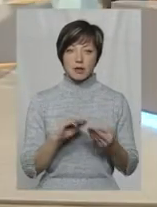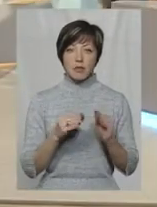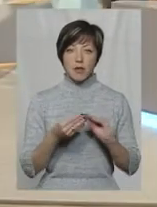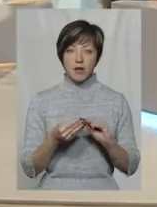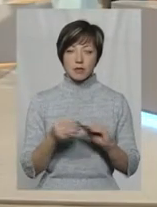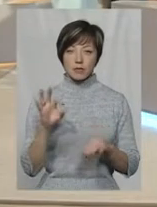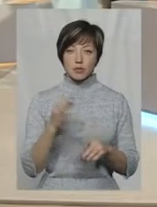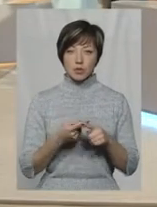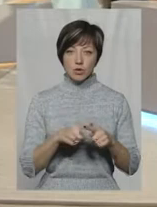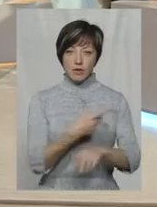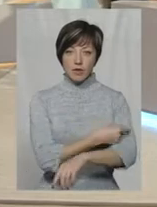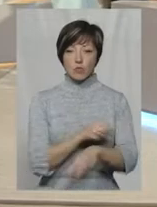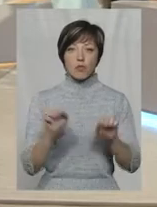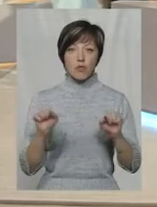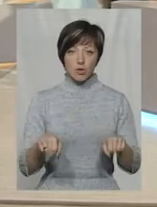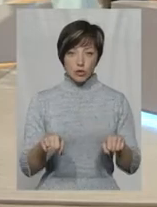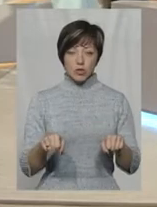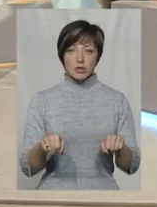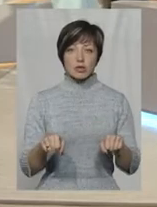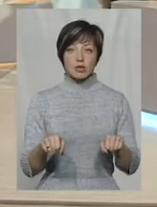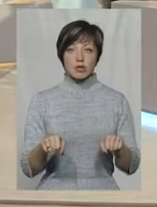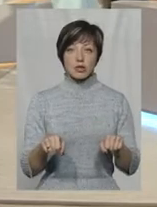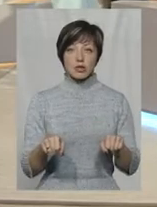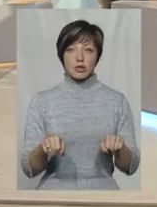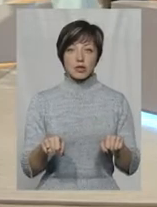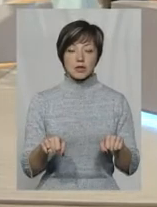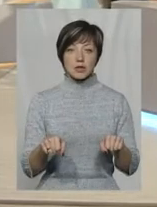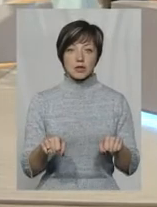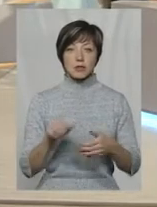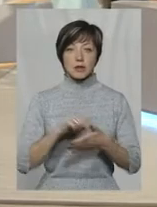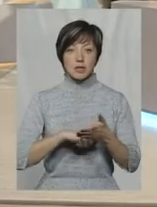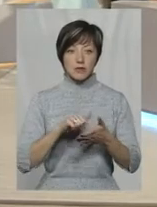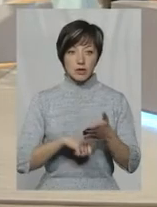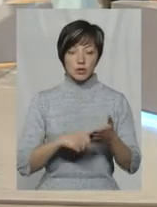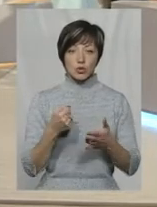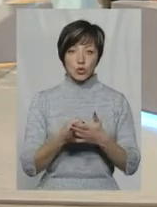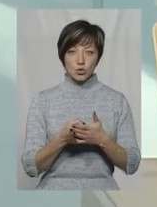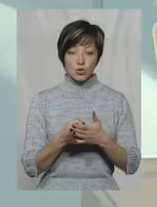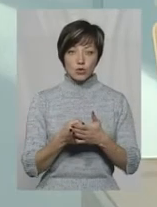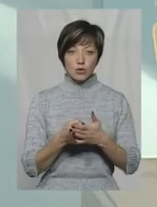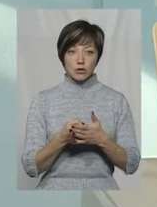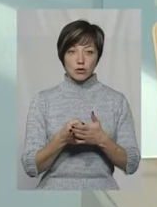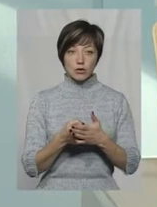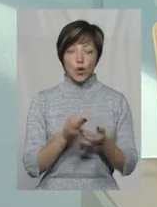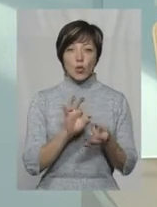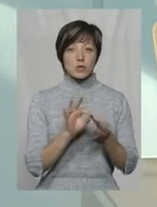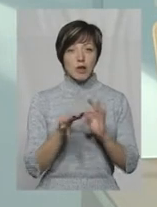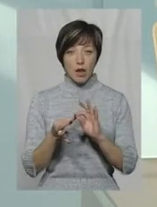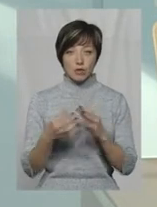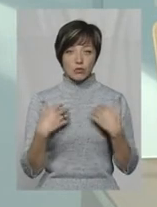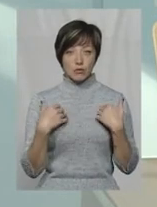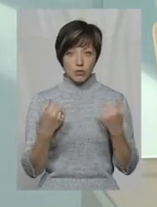негараздистою вакциною, вона навіть може привести до якихось ускладнень